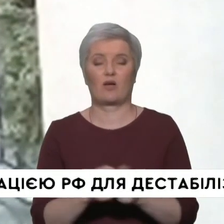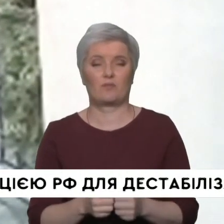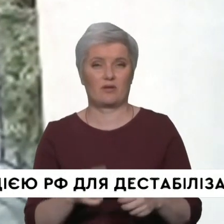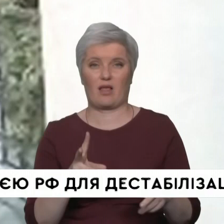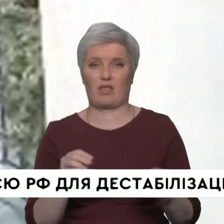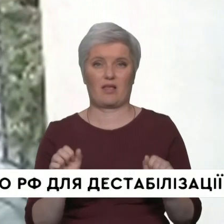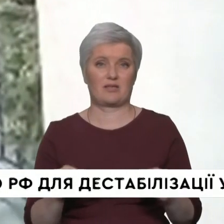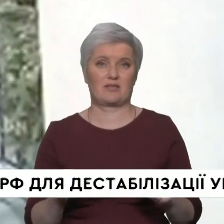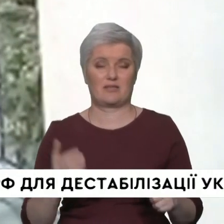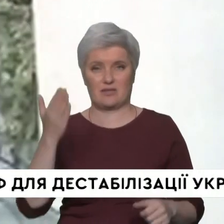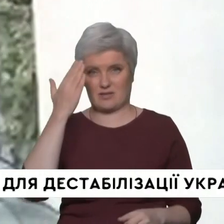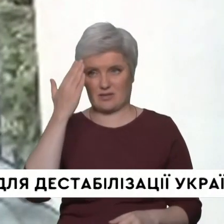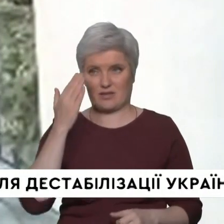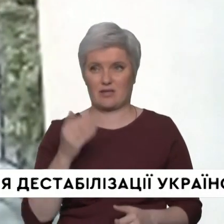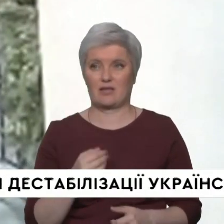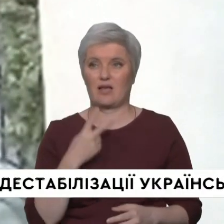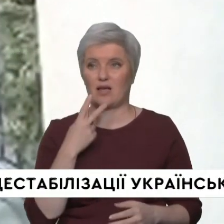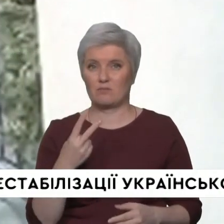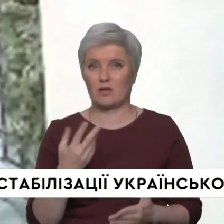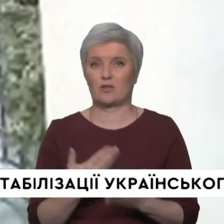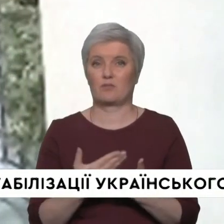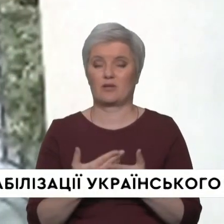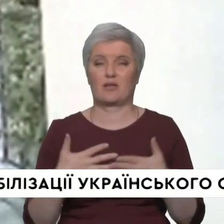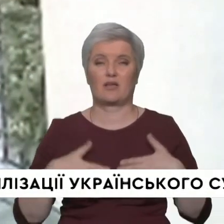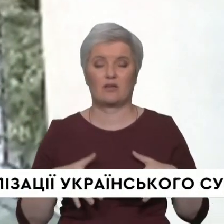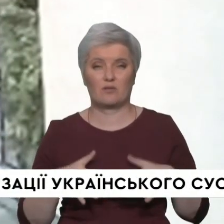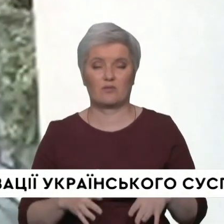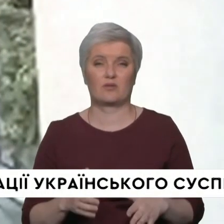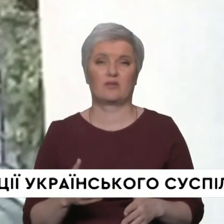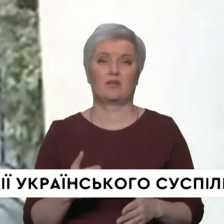це бачите, всі в Грузії і в Фінській Республіці.